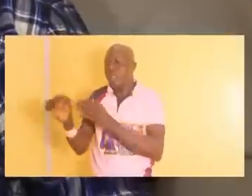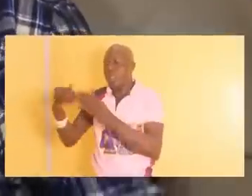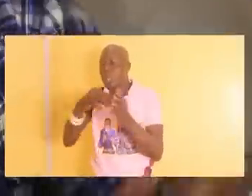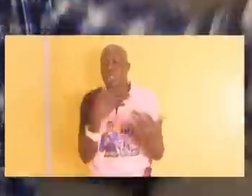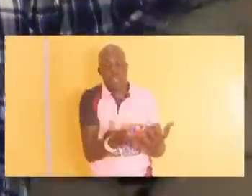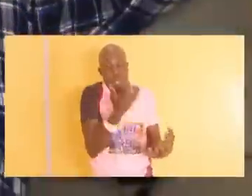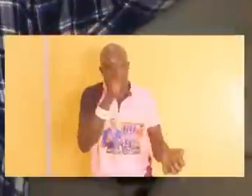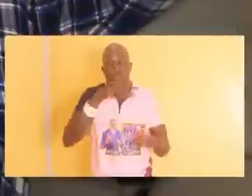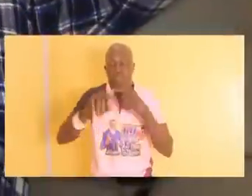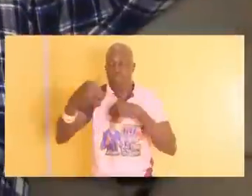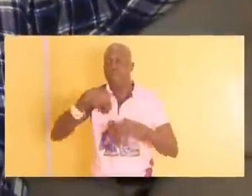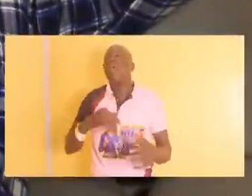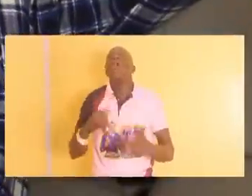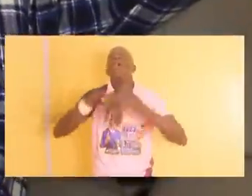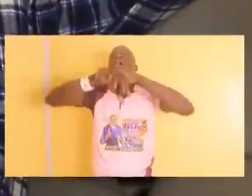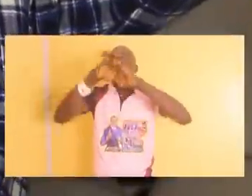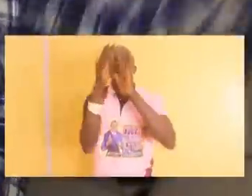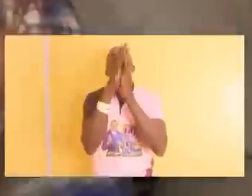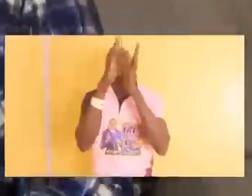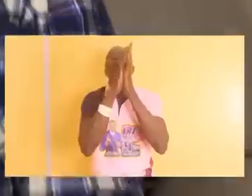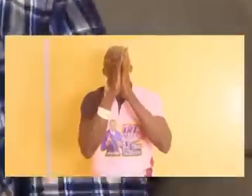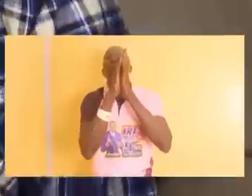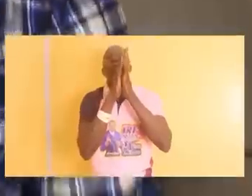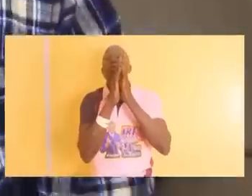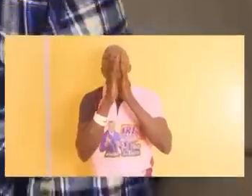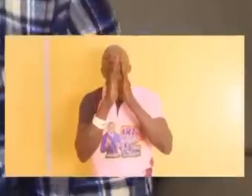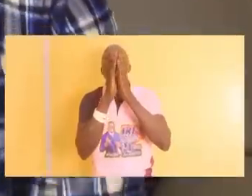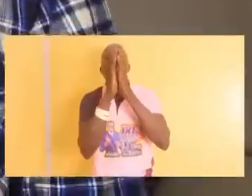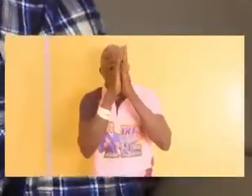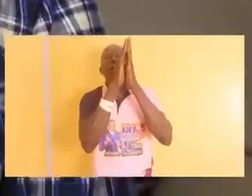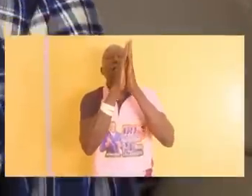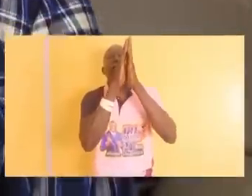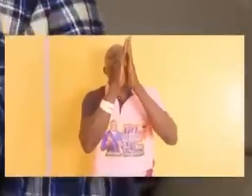ẹ̀dárí ọlá fún mi ó yà á dùn á.